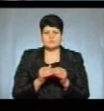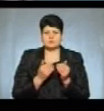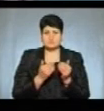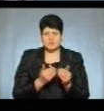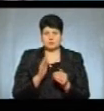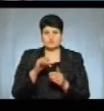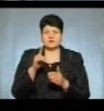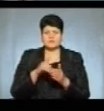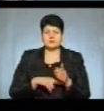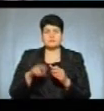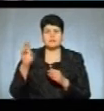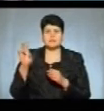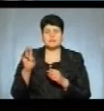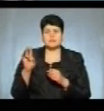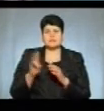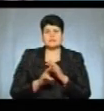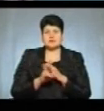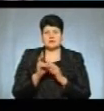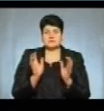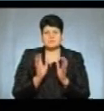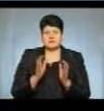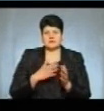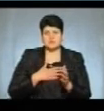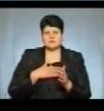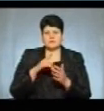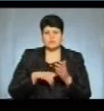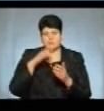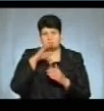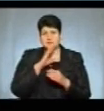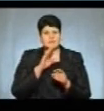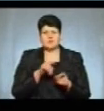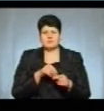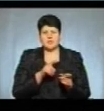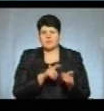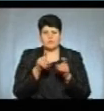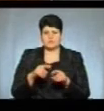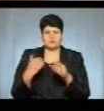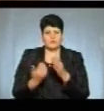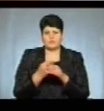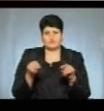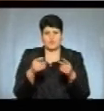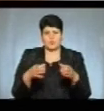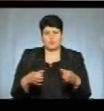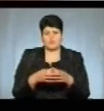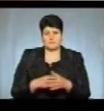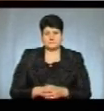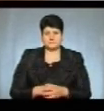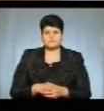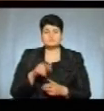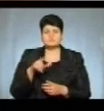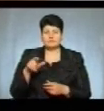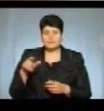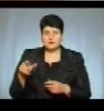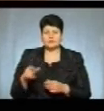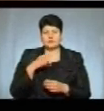бути вірними церкві і зберігати ту віру наших батьків і не йти в ніякі новостворені угрупування. Житель Гніздичного Віталій Коцюба